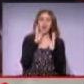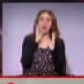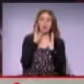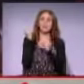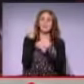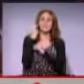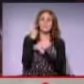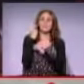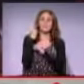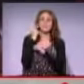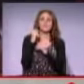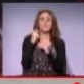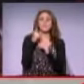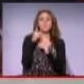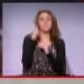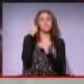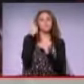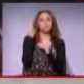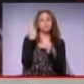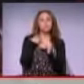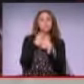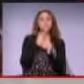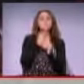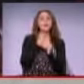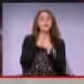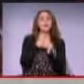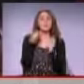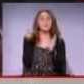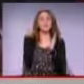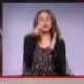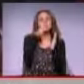اكتشف الموهبه ان انا بعرف ارسم لما كبرت شويه.